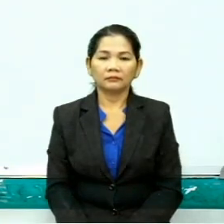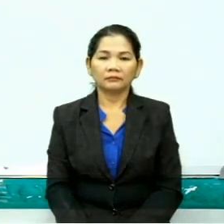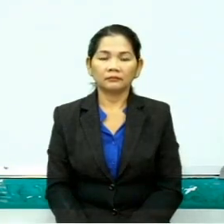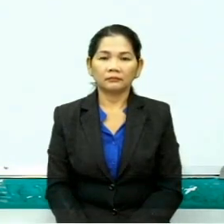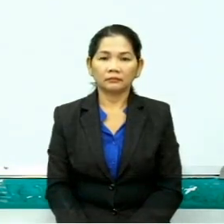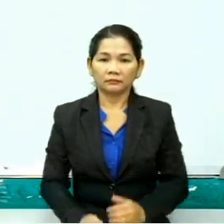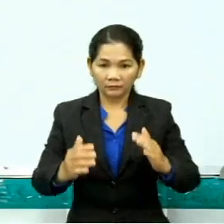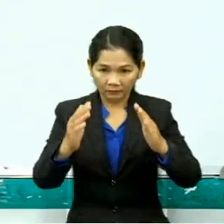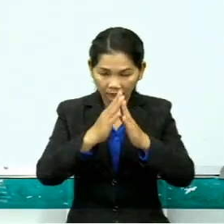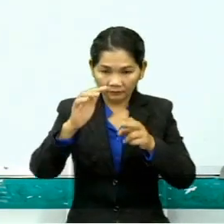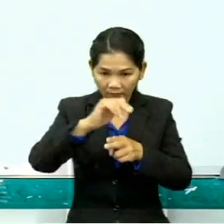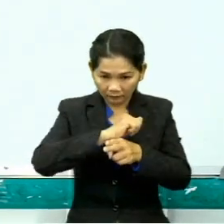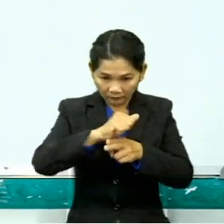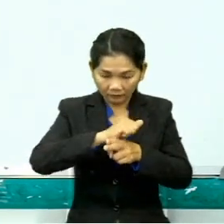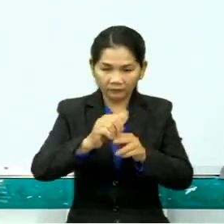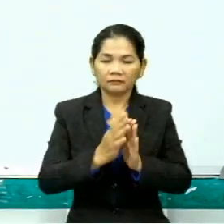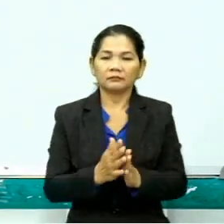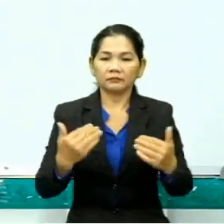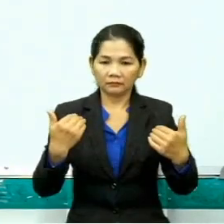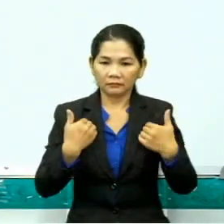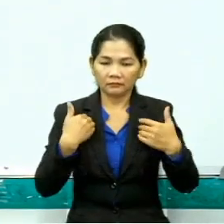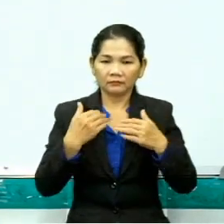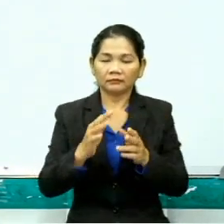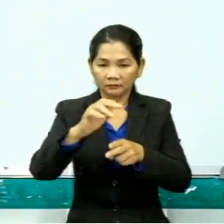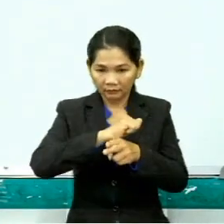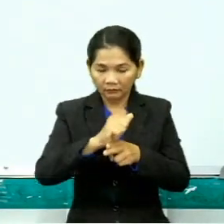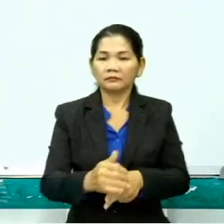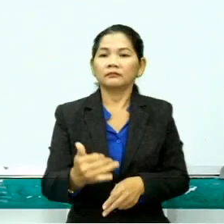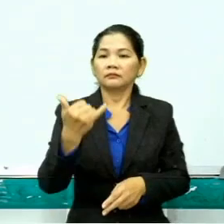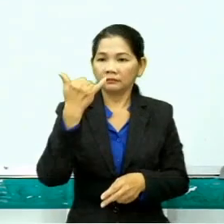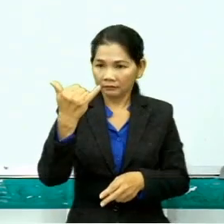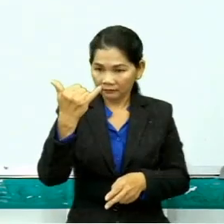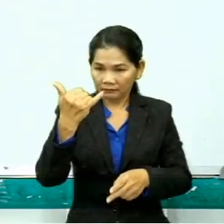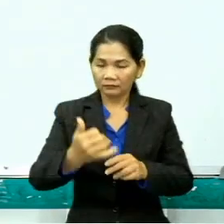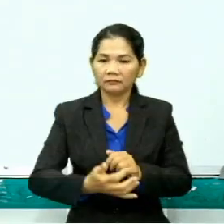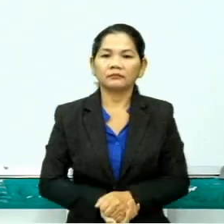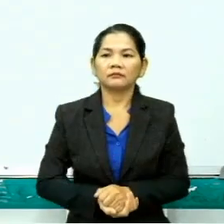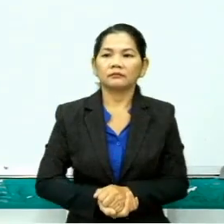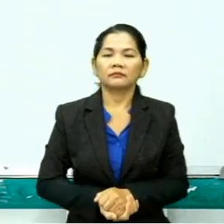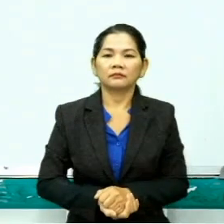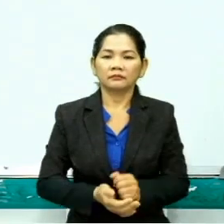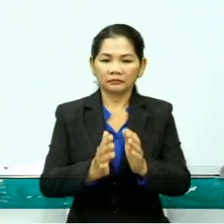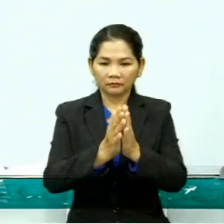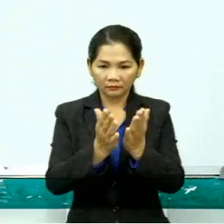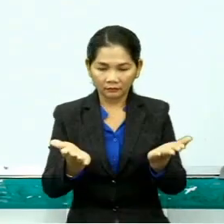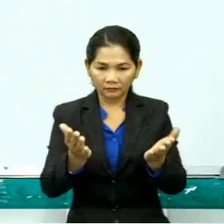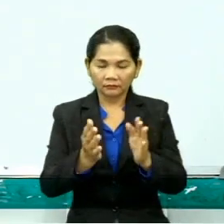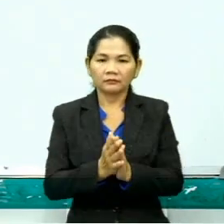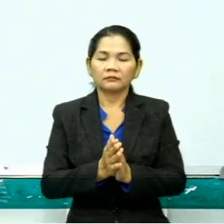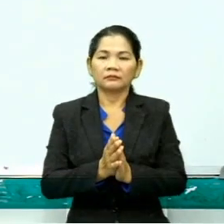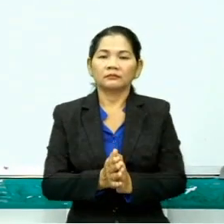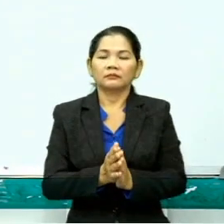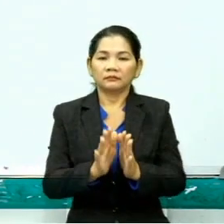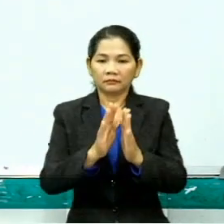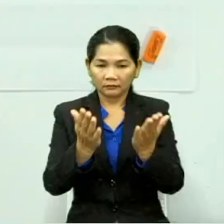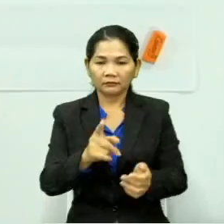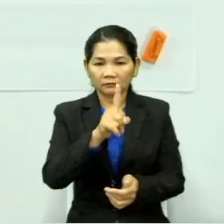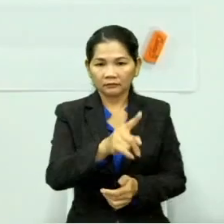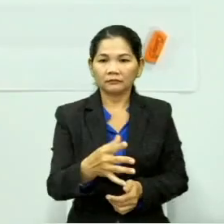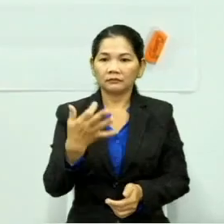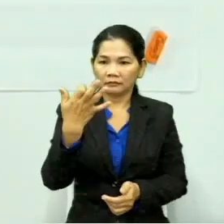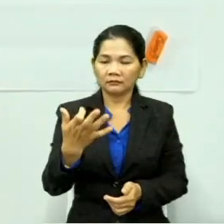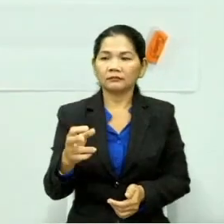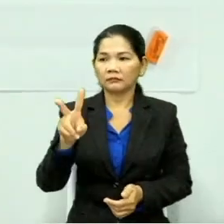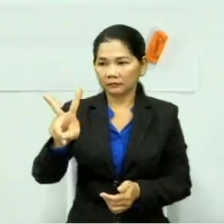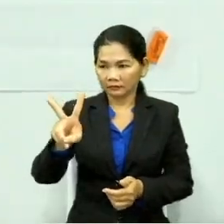chả hai cái cà tê này phong đá còn miến nè con nón lùm hạt tì bầm muối nè con nón chả ở sấp hơi ở sắc da cố tầm bò tì mười rưỡi bát sấp pi